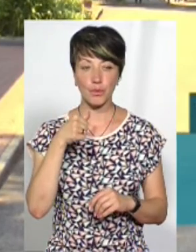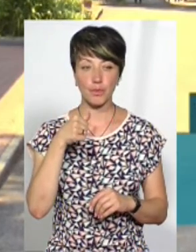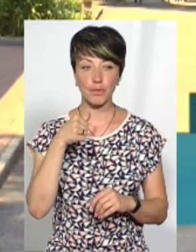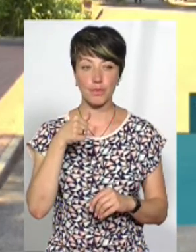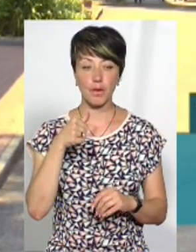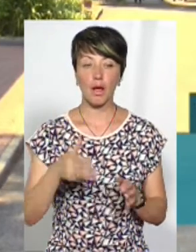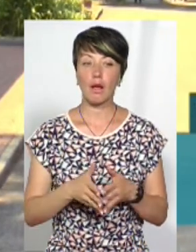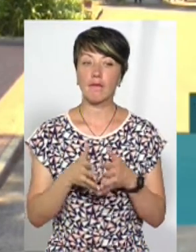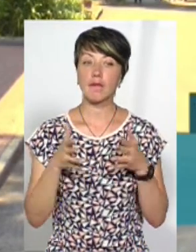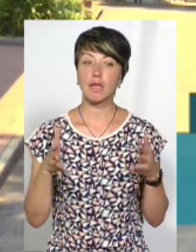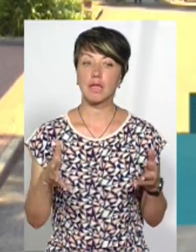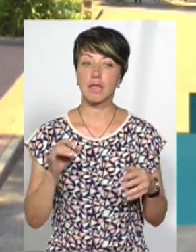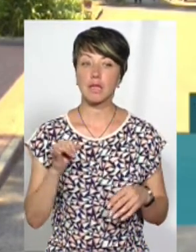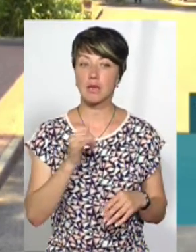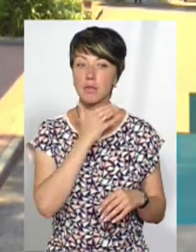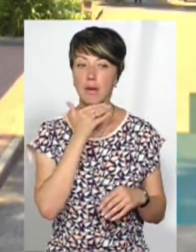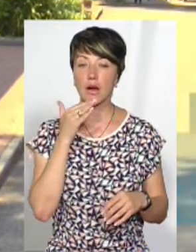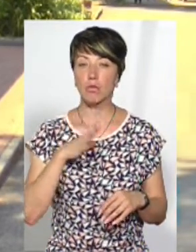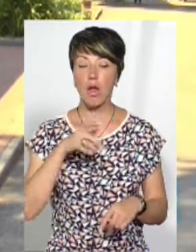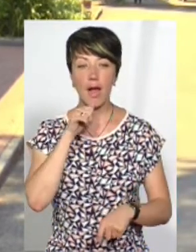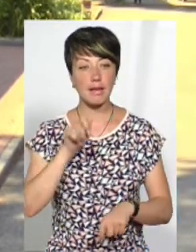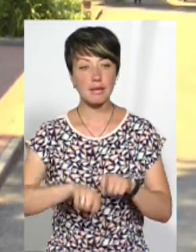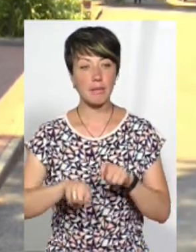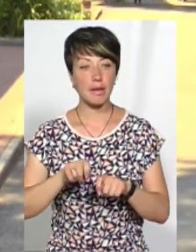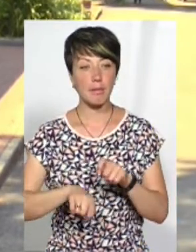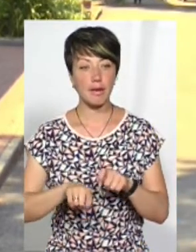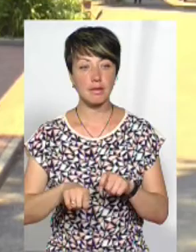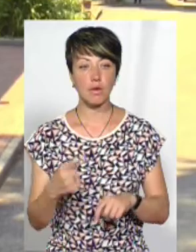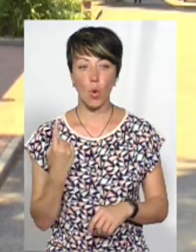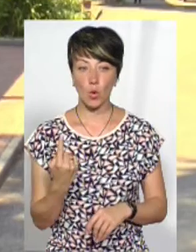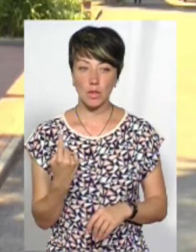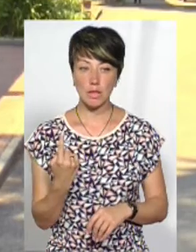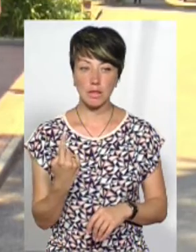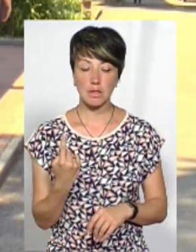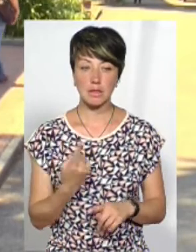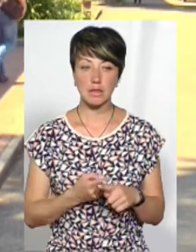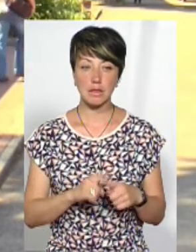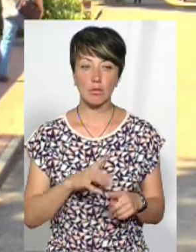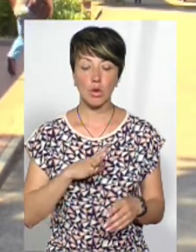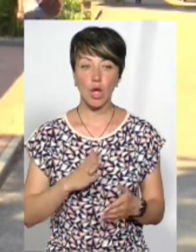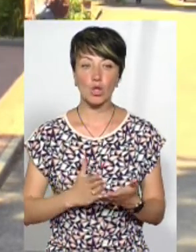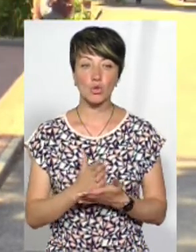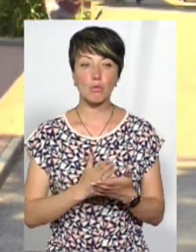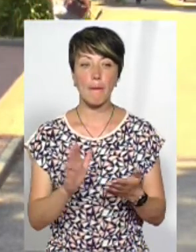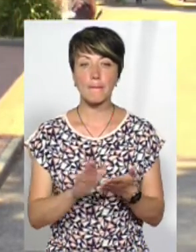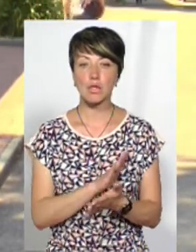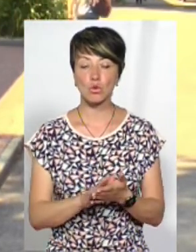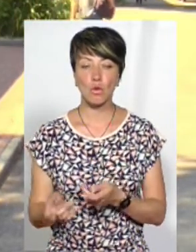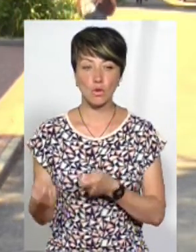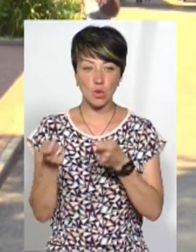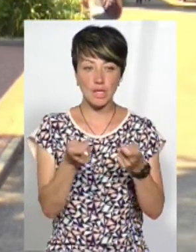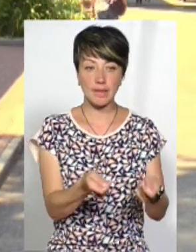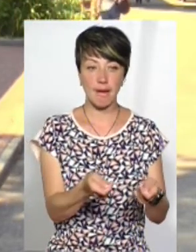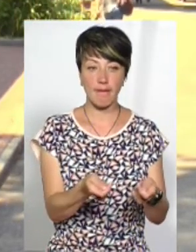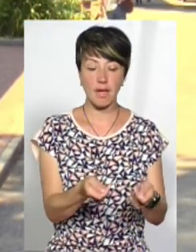досить великий і багато було експериментів. Один з них – це була служба безкоштовної доставки продуктів